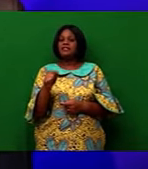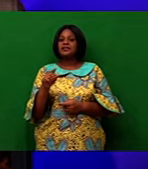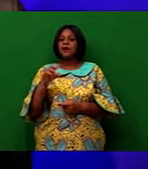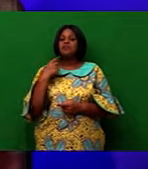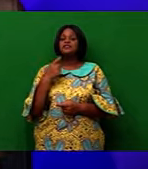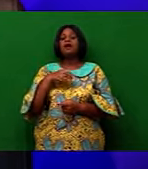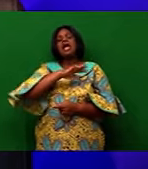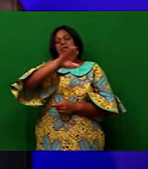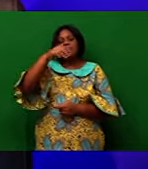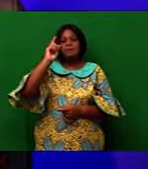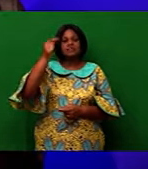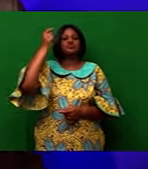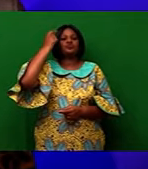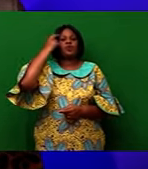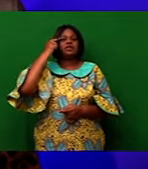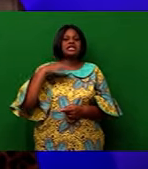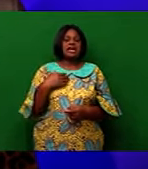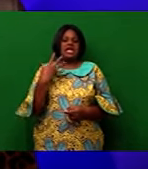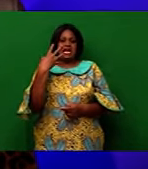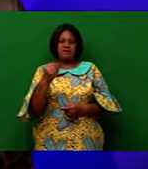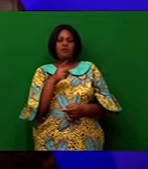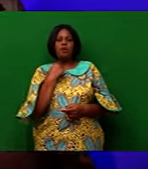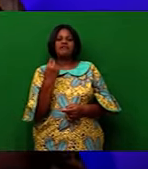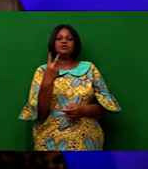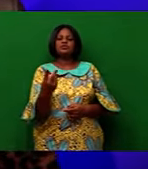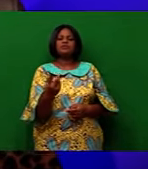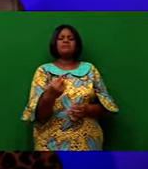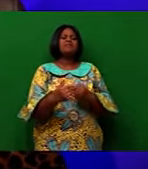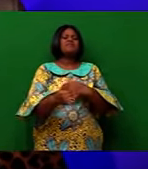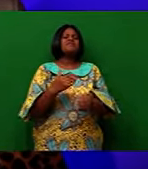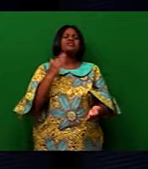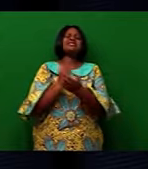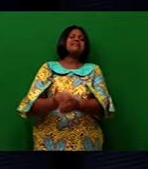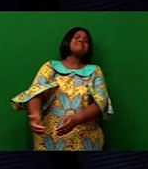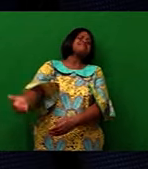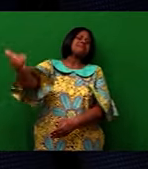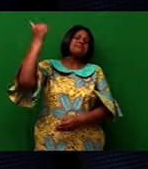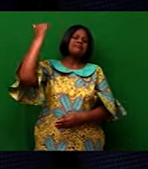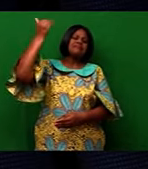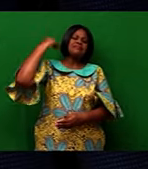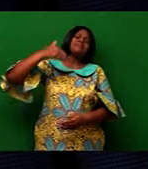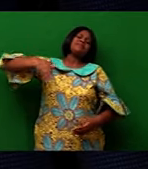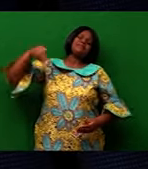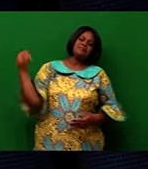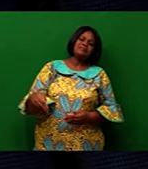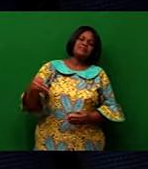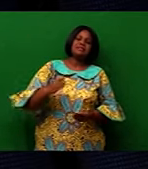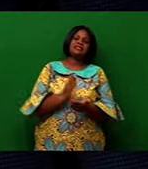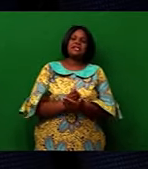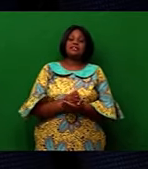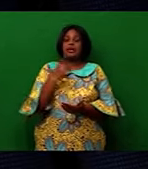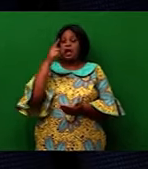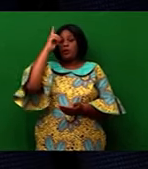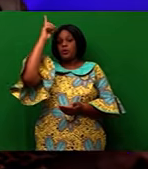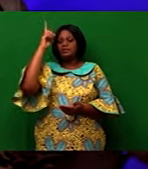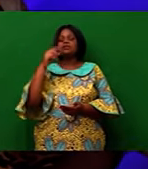kuva chinozikanwa zvinozikanwa kubva pasi chigare hakusi kuda kwedisu varume zvakasikwa namusika vanhu kazhinji